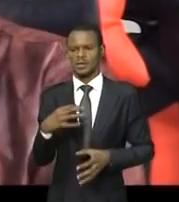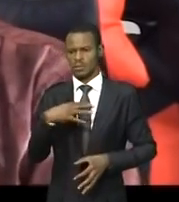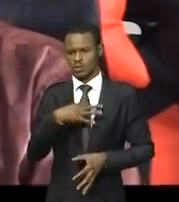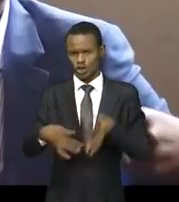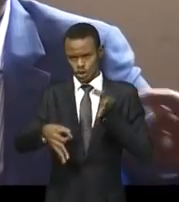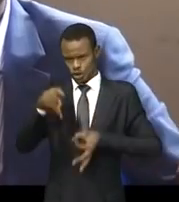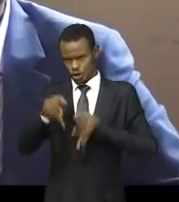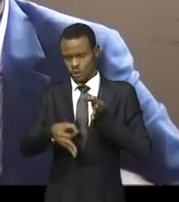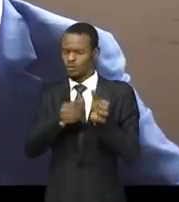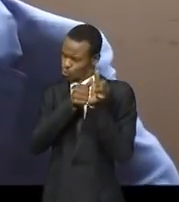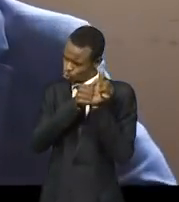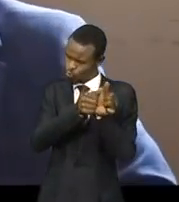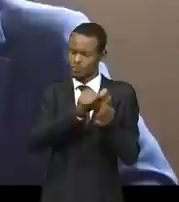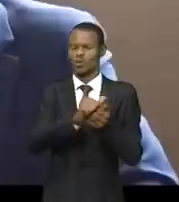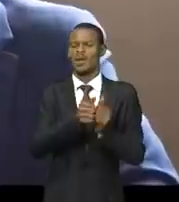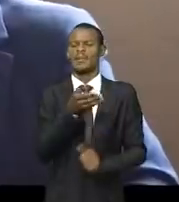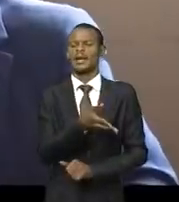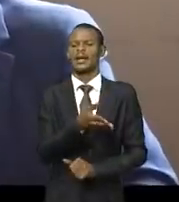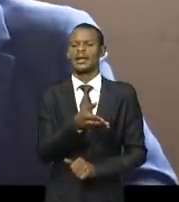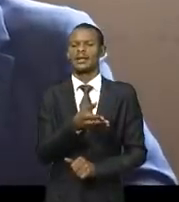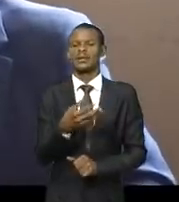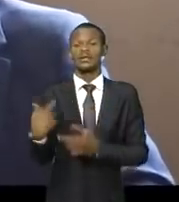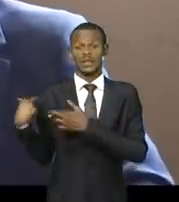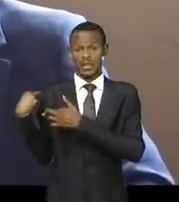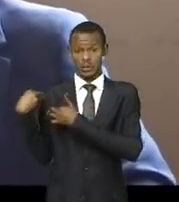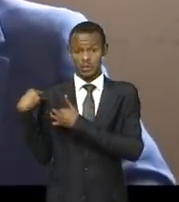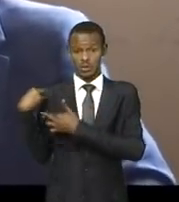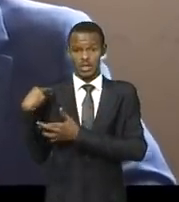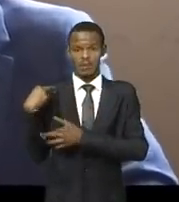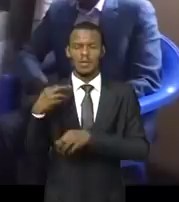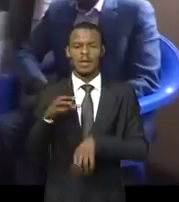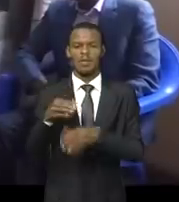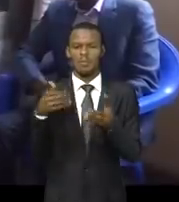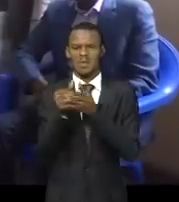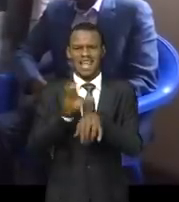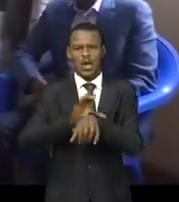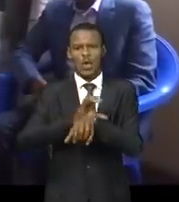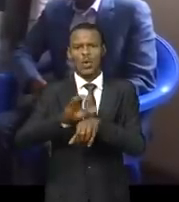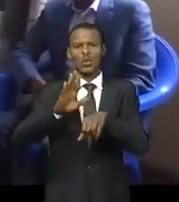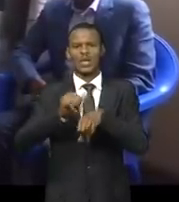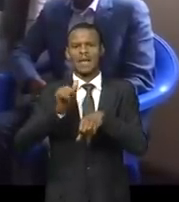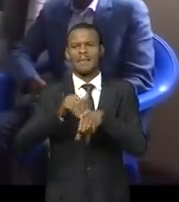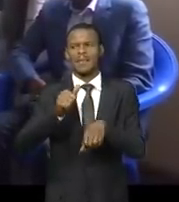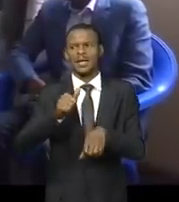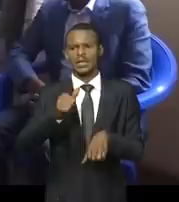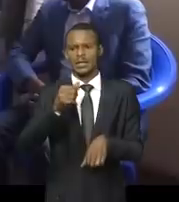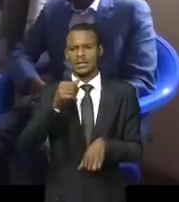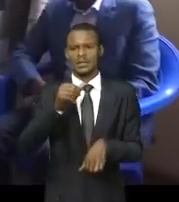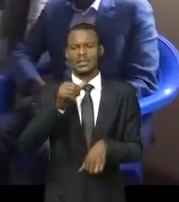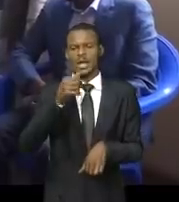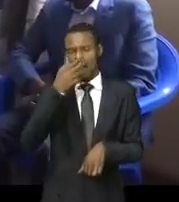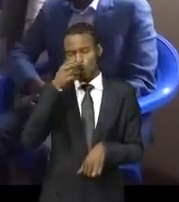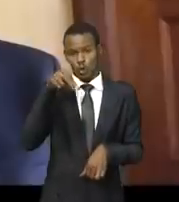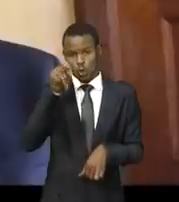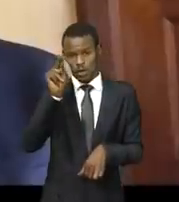d'appel du Nord Kivu, Basile Lumandé, ainsi que l'auditeur général, le lieutenant-colonel Michel